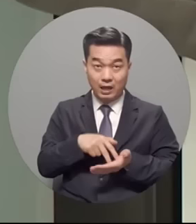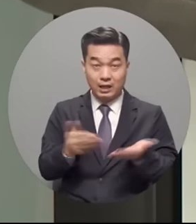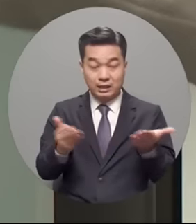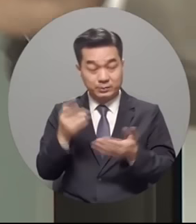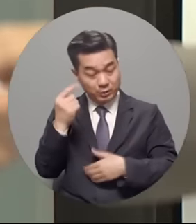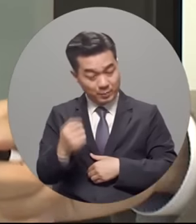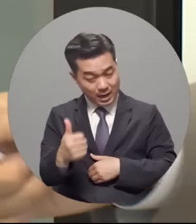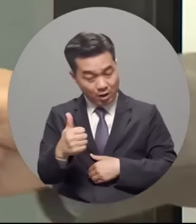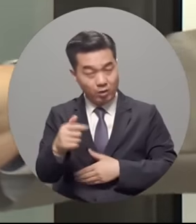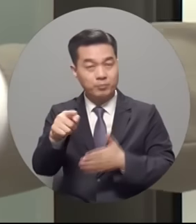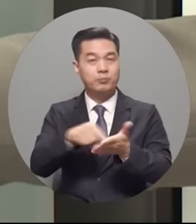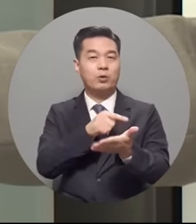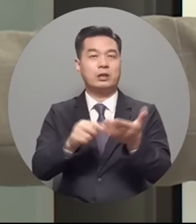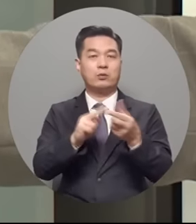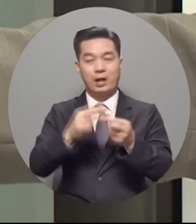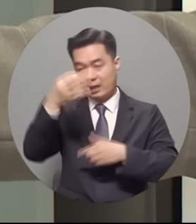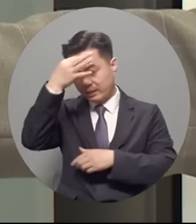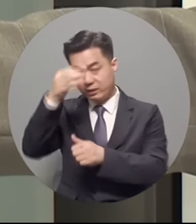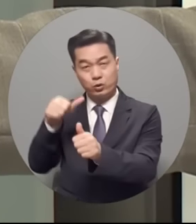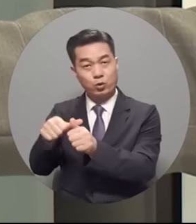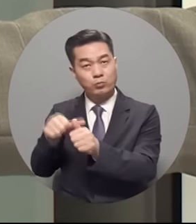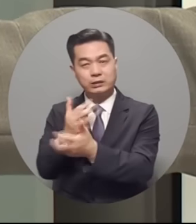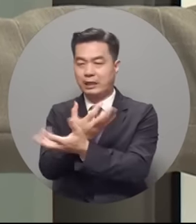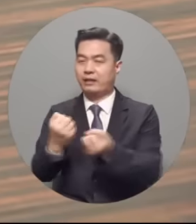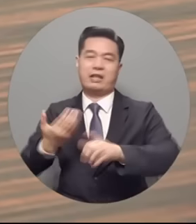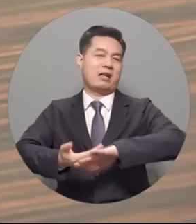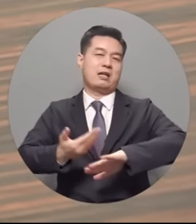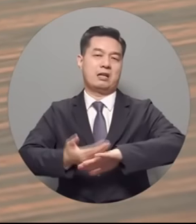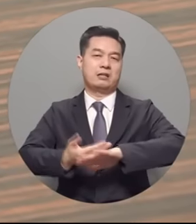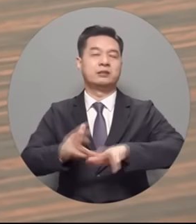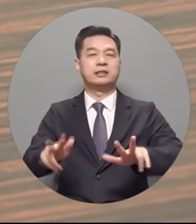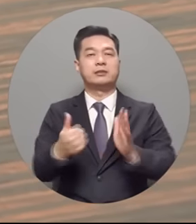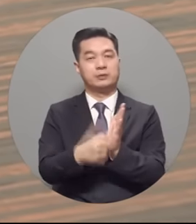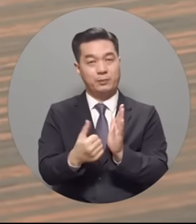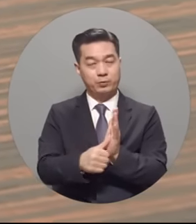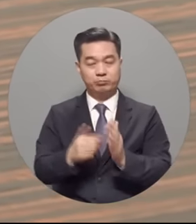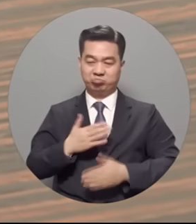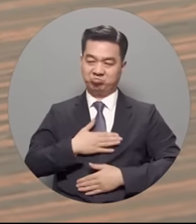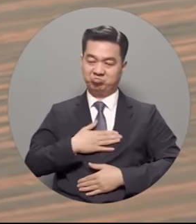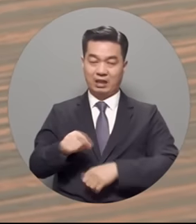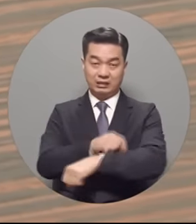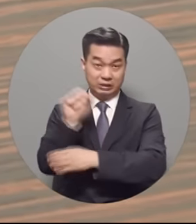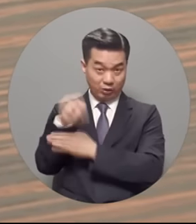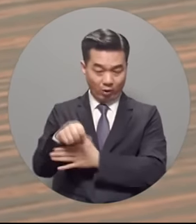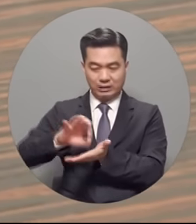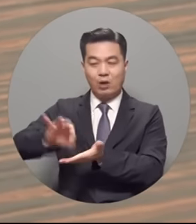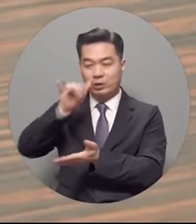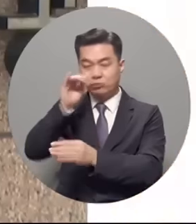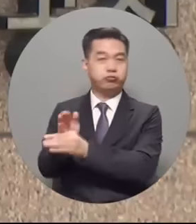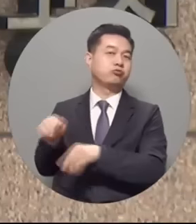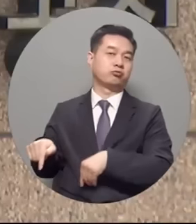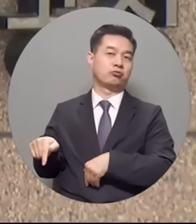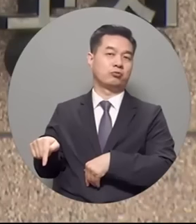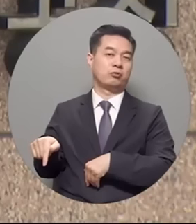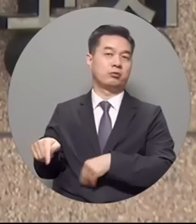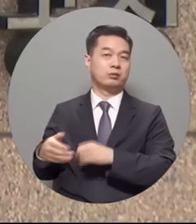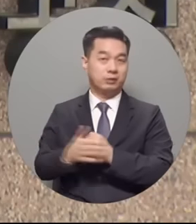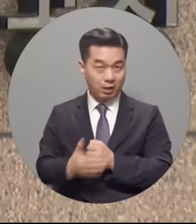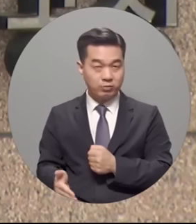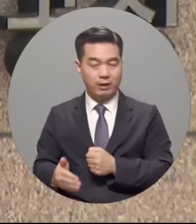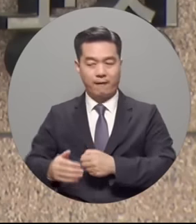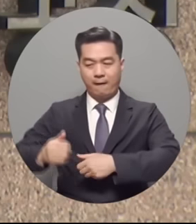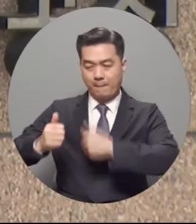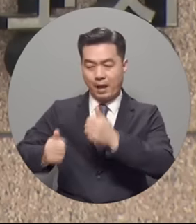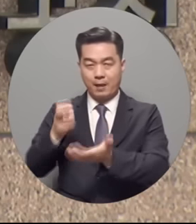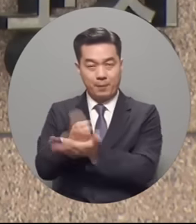대한 보상과 기술 고문 계약은 다르며 현재 제품에도 자신의 특허가 사용되고 있다고 반박하면서 치열한